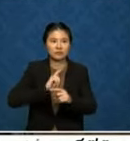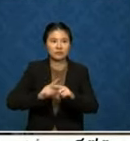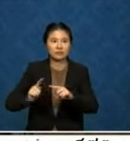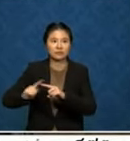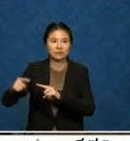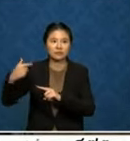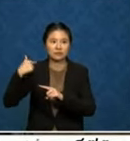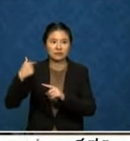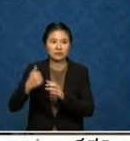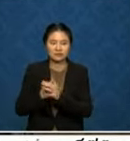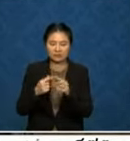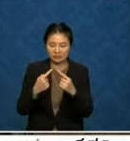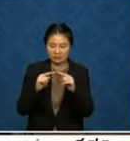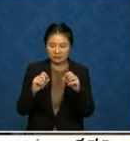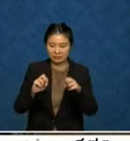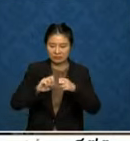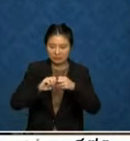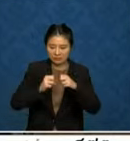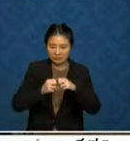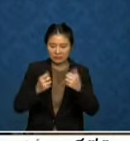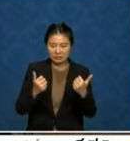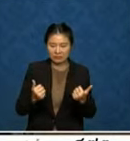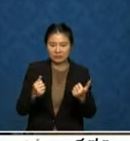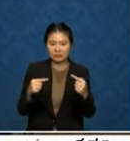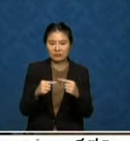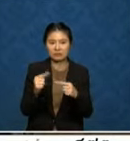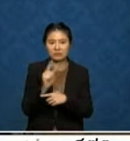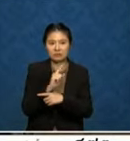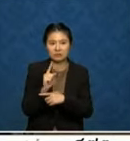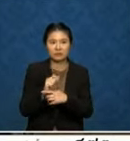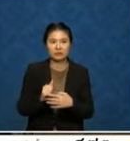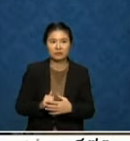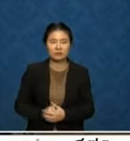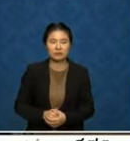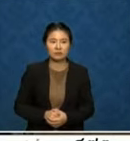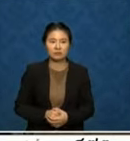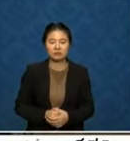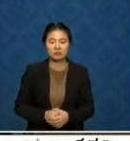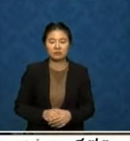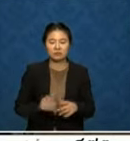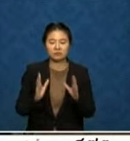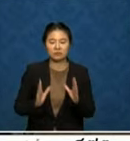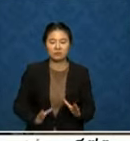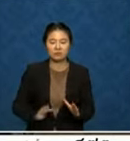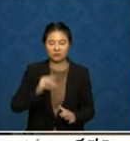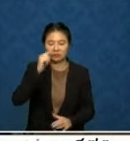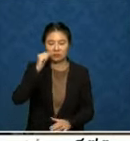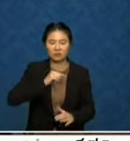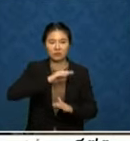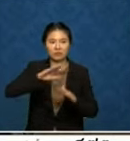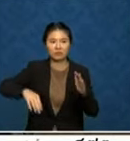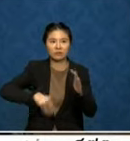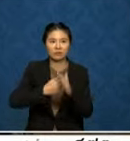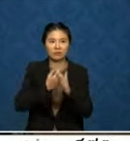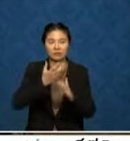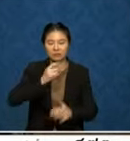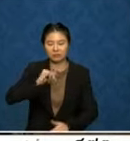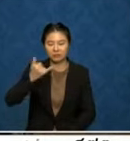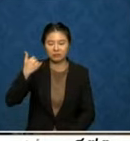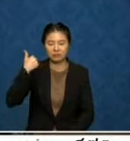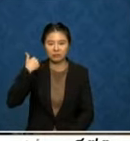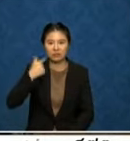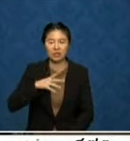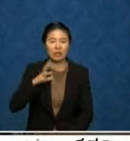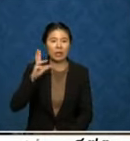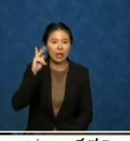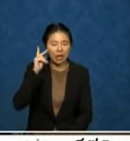แต่สิ่งที่สะเทือนใจดิฉันมากไปกว่านั้นค่ะท่านประธานและเชื่อว่าคนไทยทุกคนวันนี้หลายคนที่ได้ติดตาม